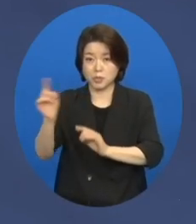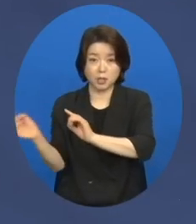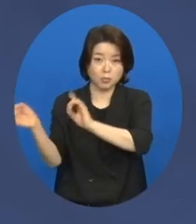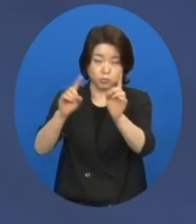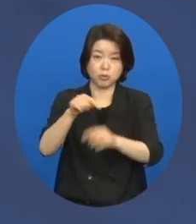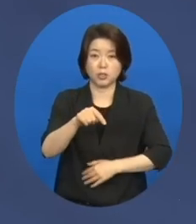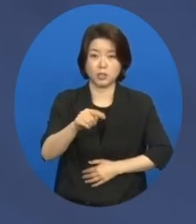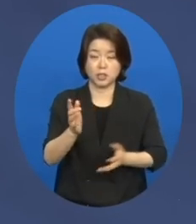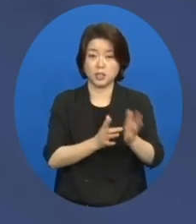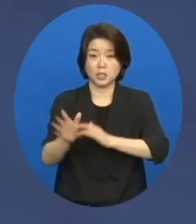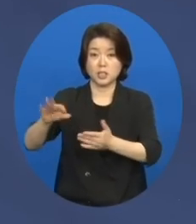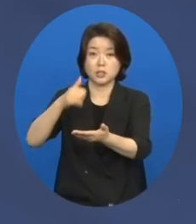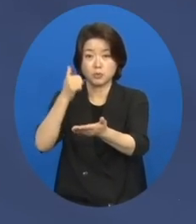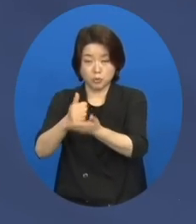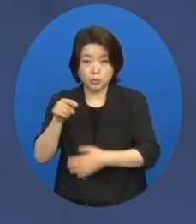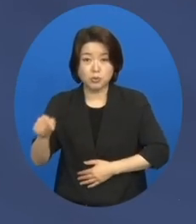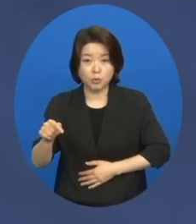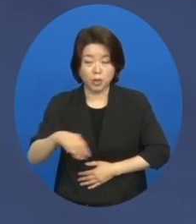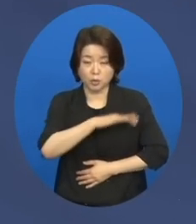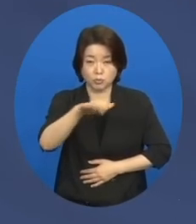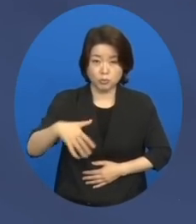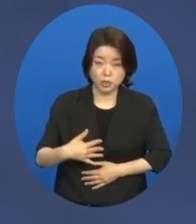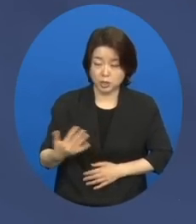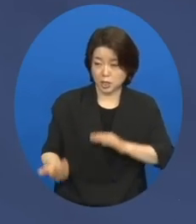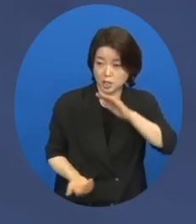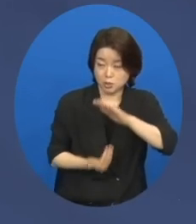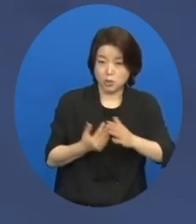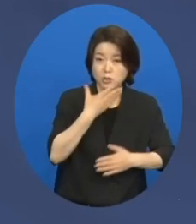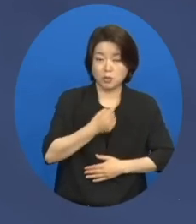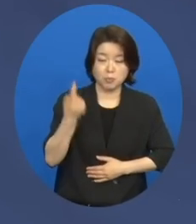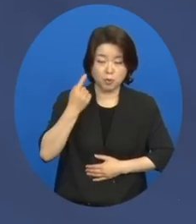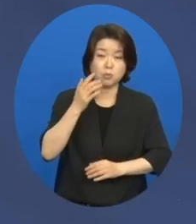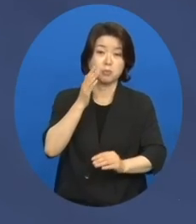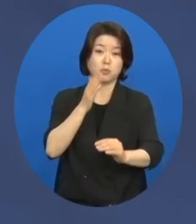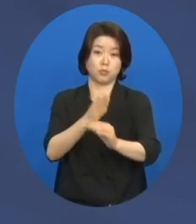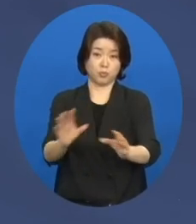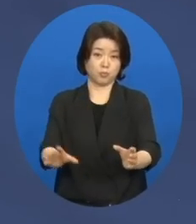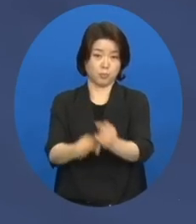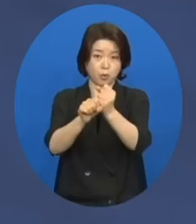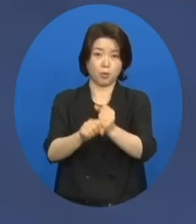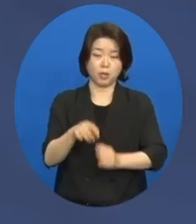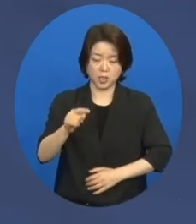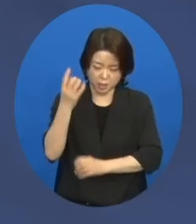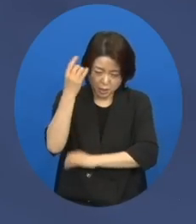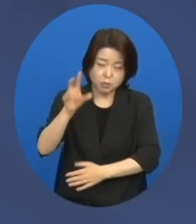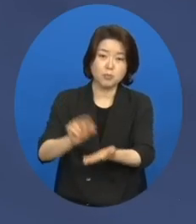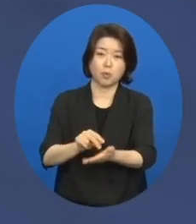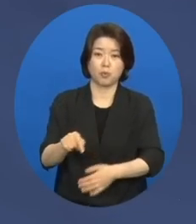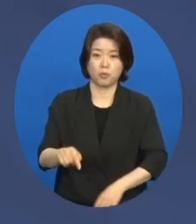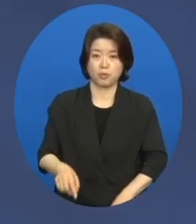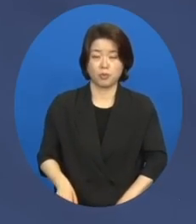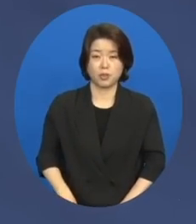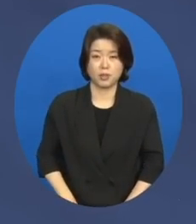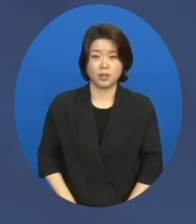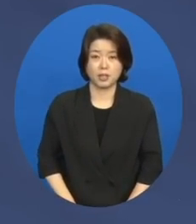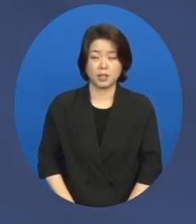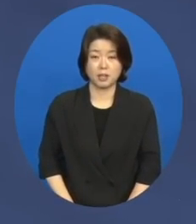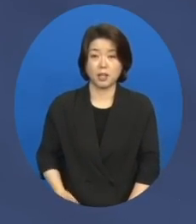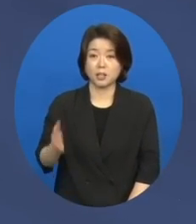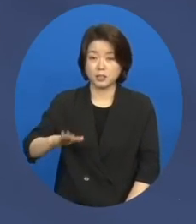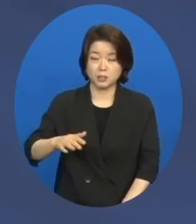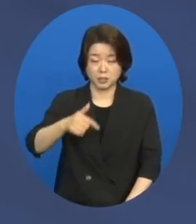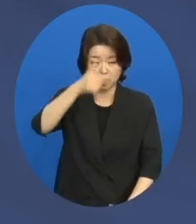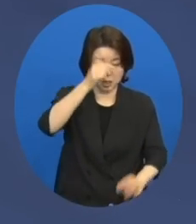바로 예수 그리스도가 우리에게 이루신 복음의 핵심이다 말이에요. 이게 본질이란 말이에요. 근데